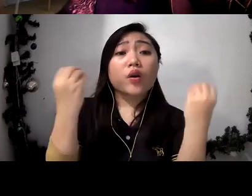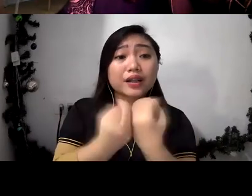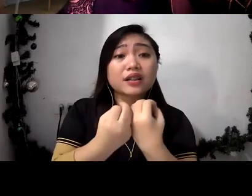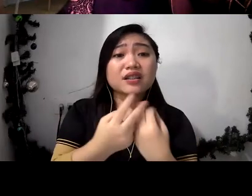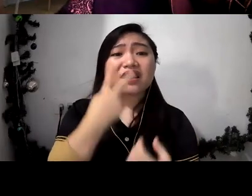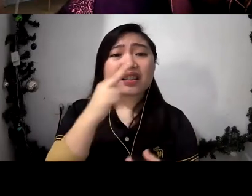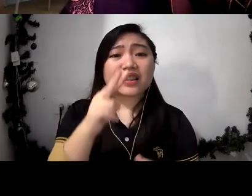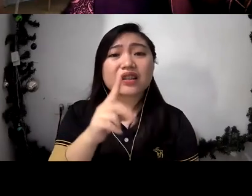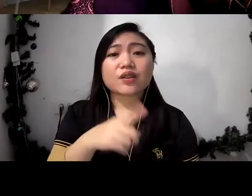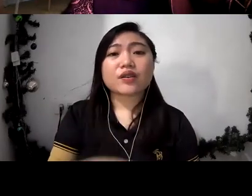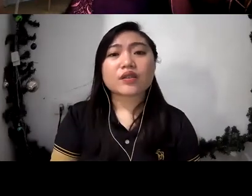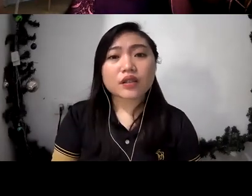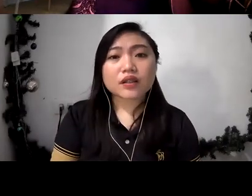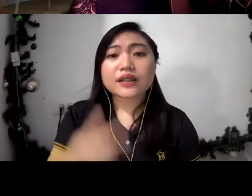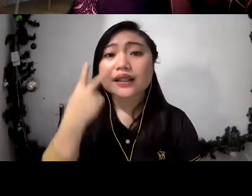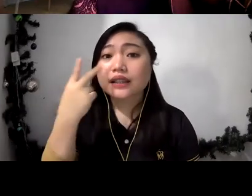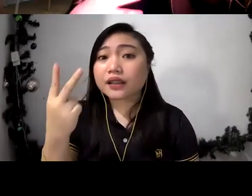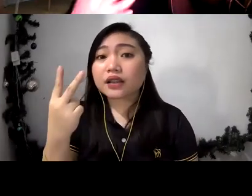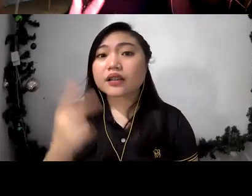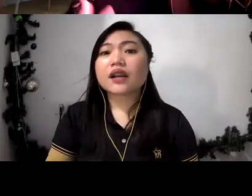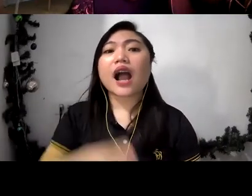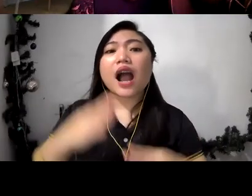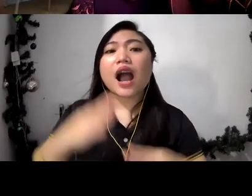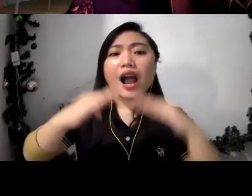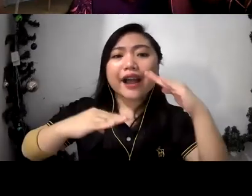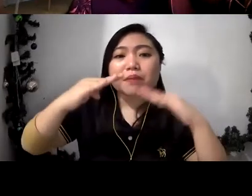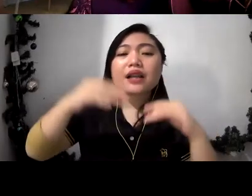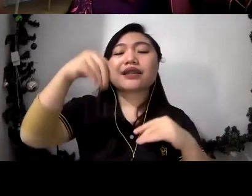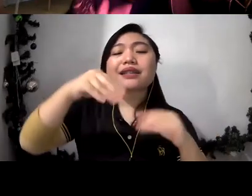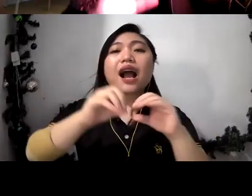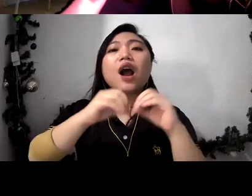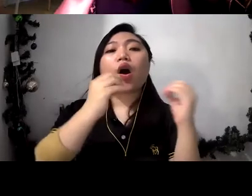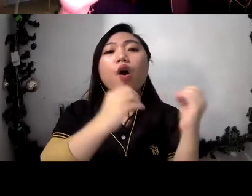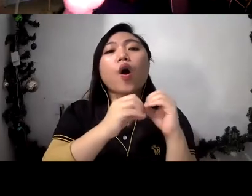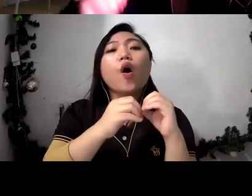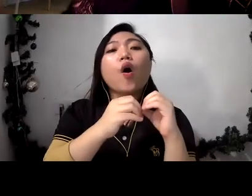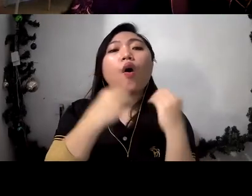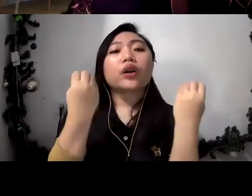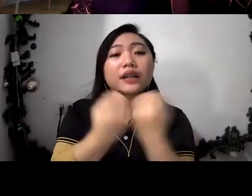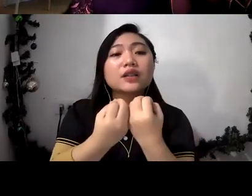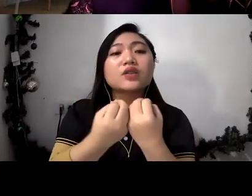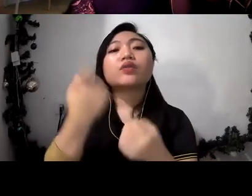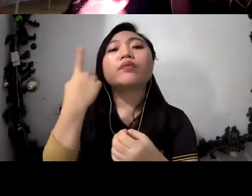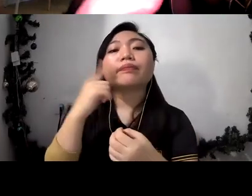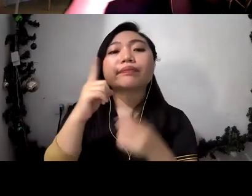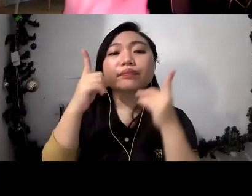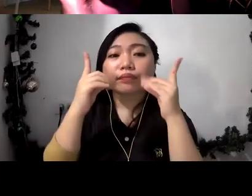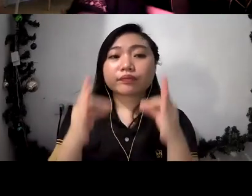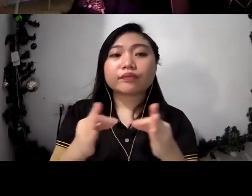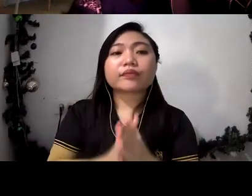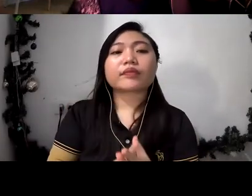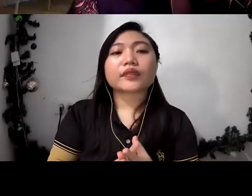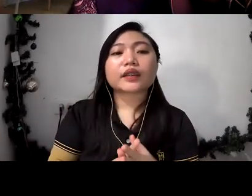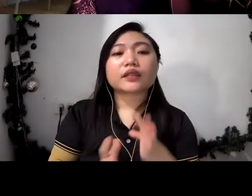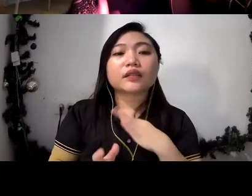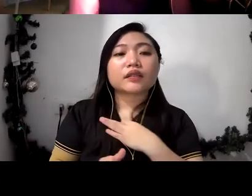no? And then at the same time, we attain balance in our own organization, no, top level in decision making, no? Sa library, again, no,